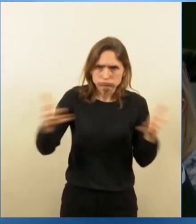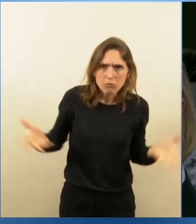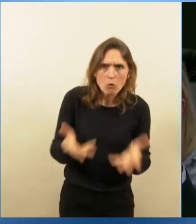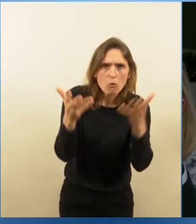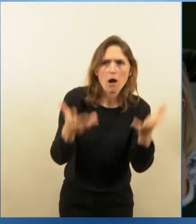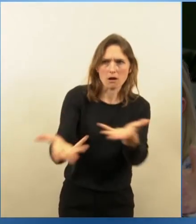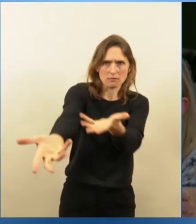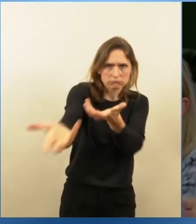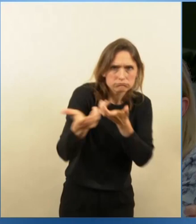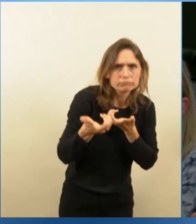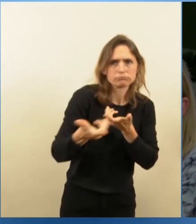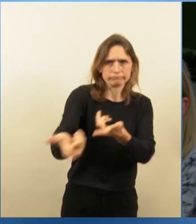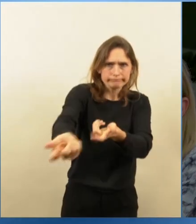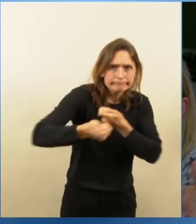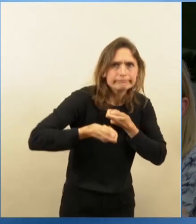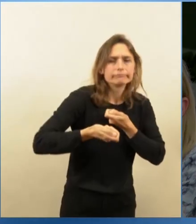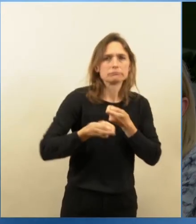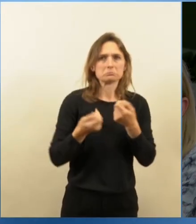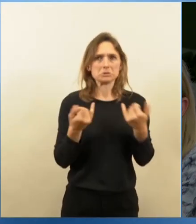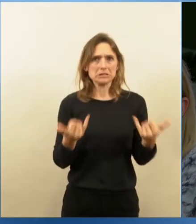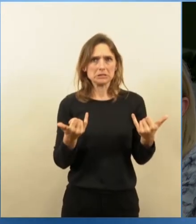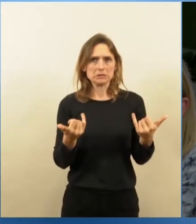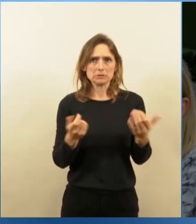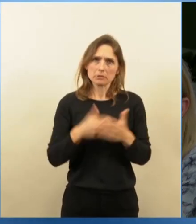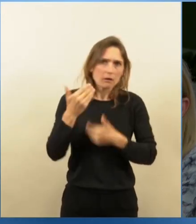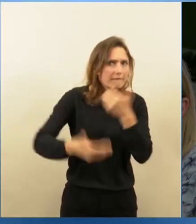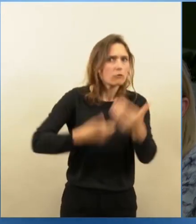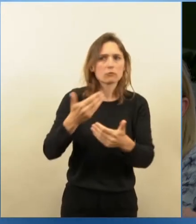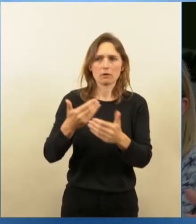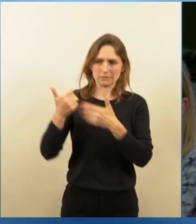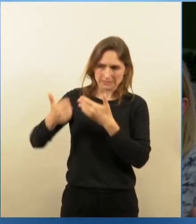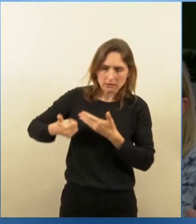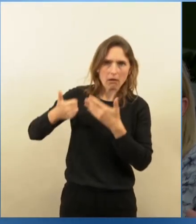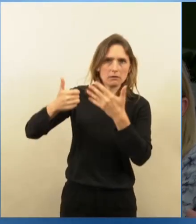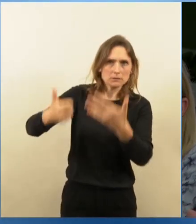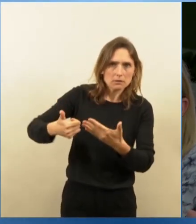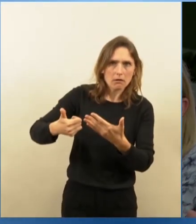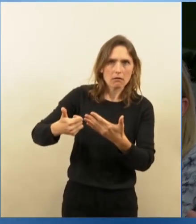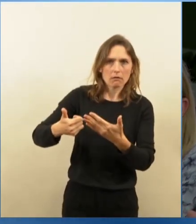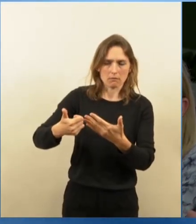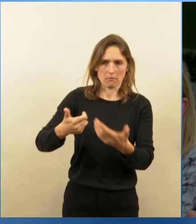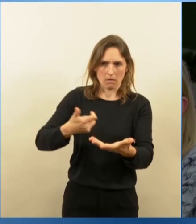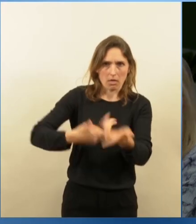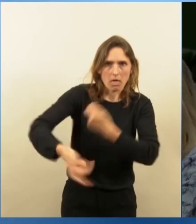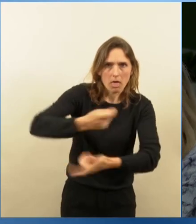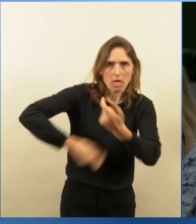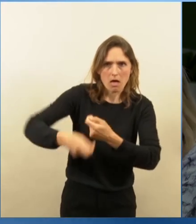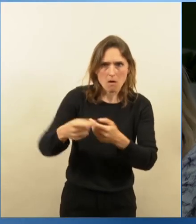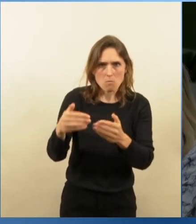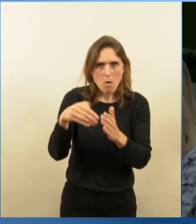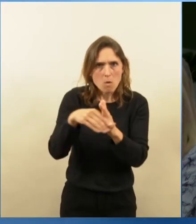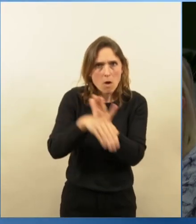rassemble et ici plus nous avançons dans vos mandats plus ça serait très précis moins vous